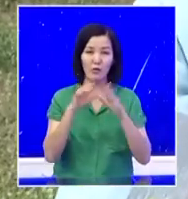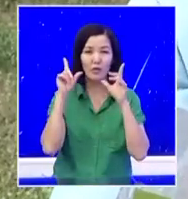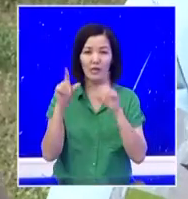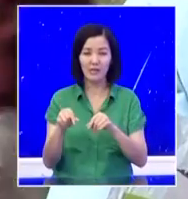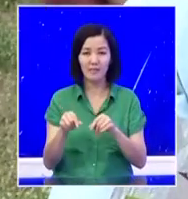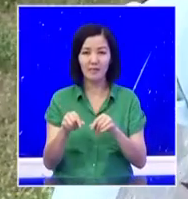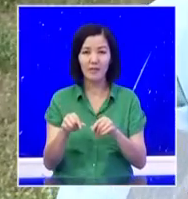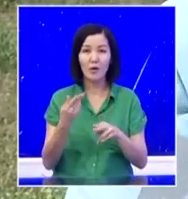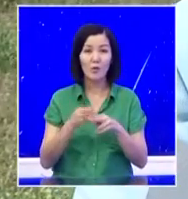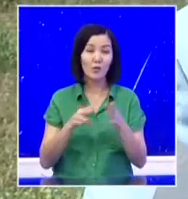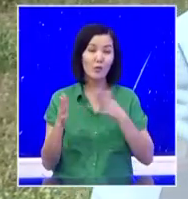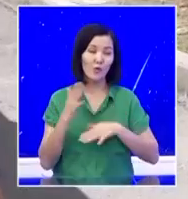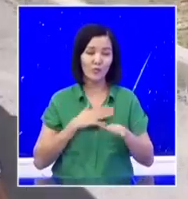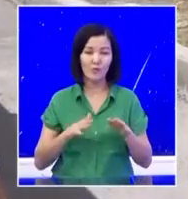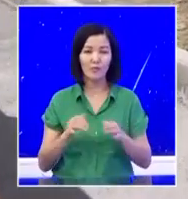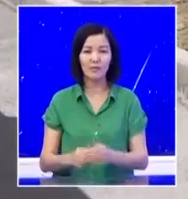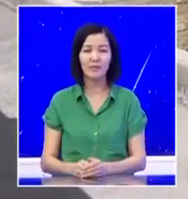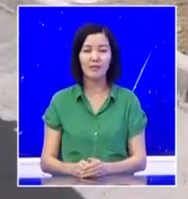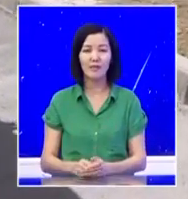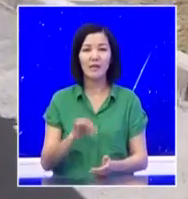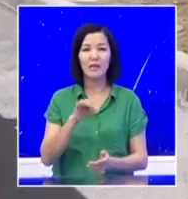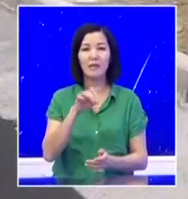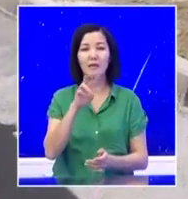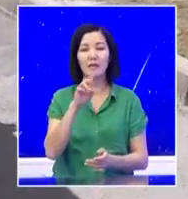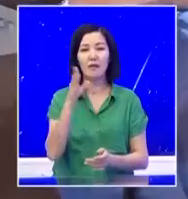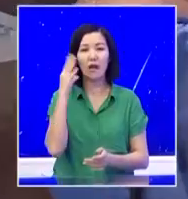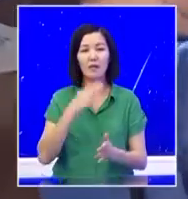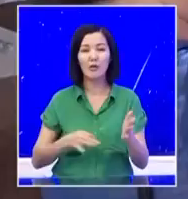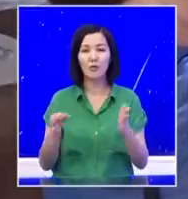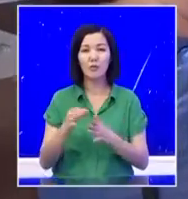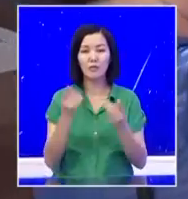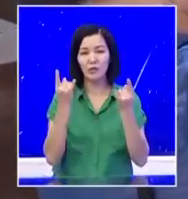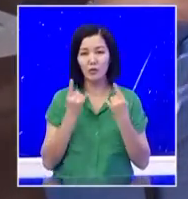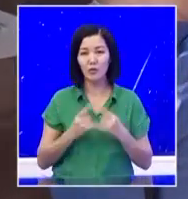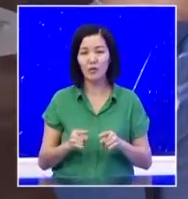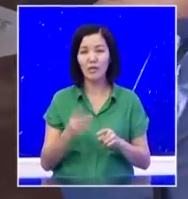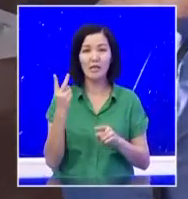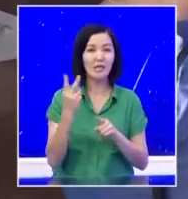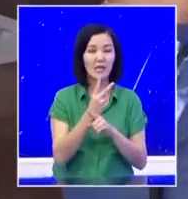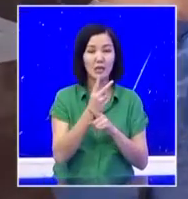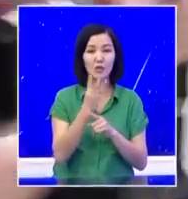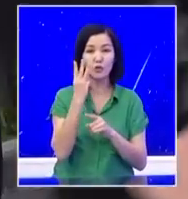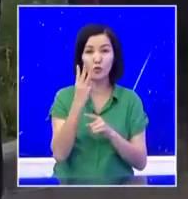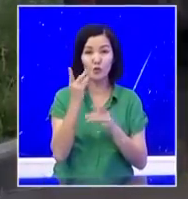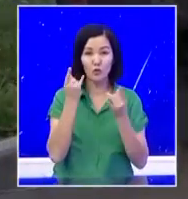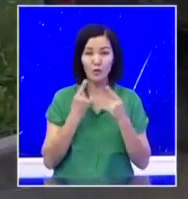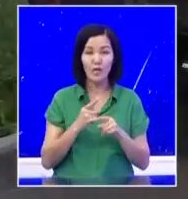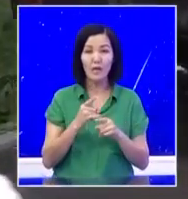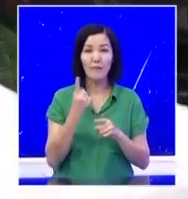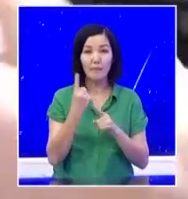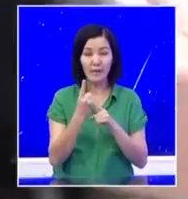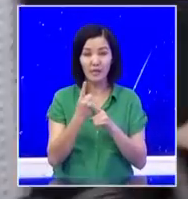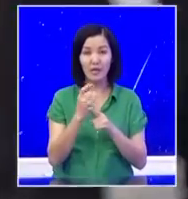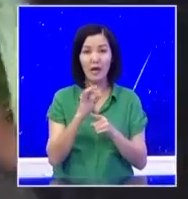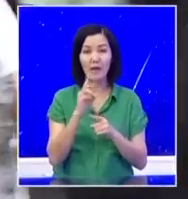шығарды. Қатты қуанып тұрмыз. Иманғабыловтар Алматы облысында бил дүние елген екінші үшем. Біріншісі ақпан айында